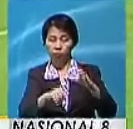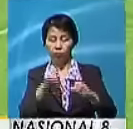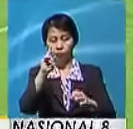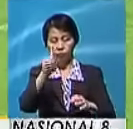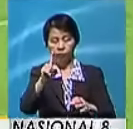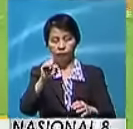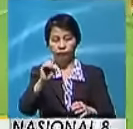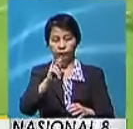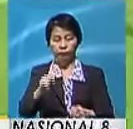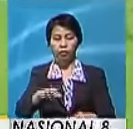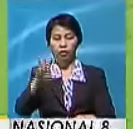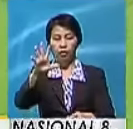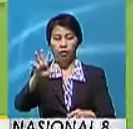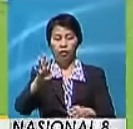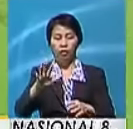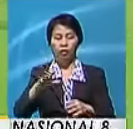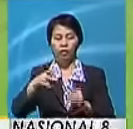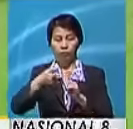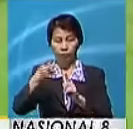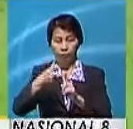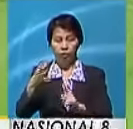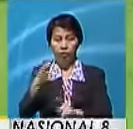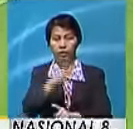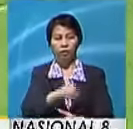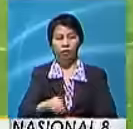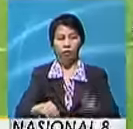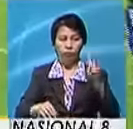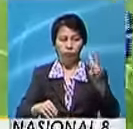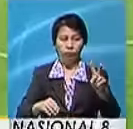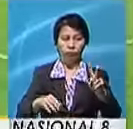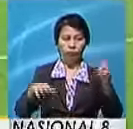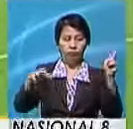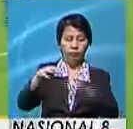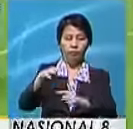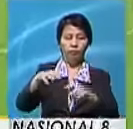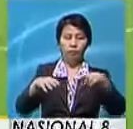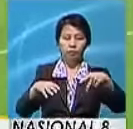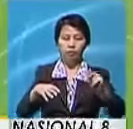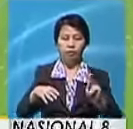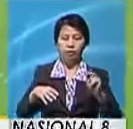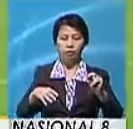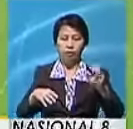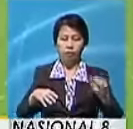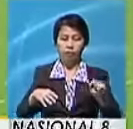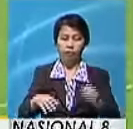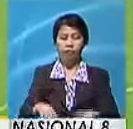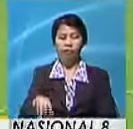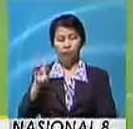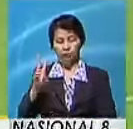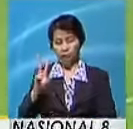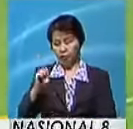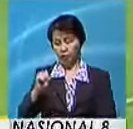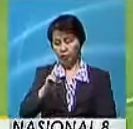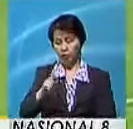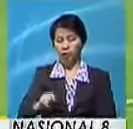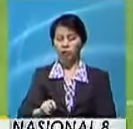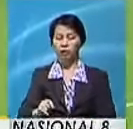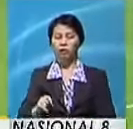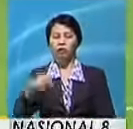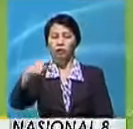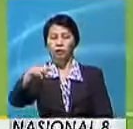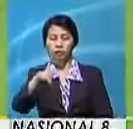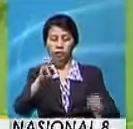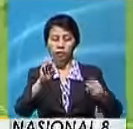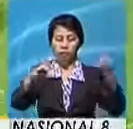pertama. 5 dihasilkan oleh Pulau Pinang, manakala 2 lagi oleh PKNS. Di babak kedua, PKNS berjaya menambah 1 lagi